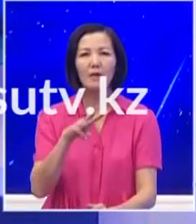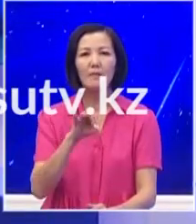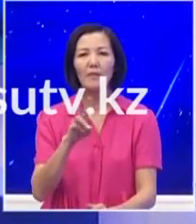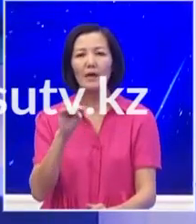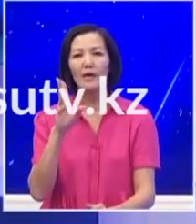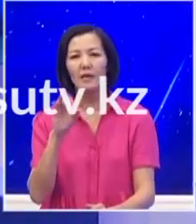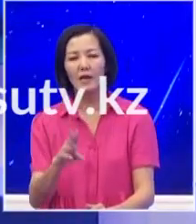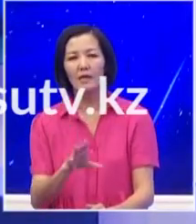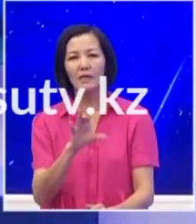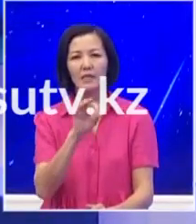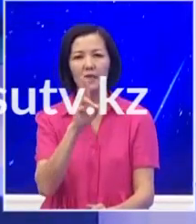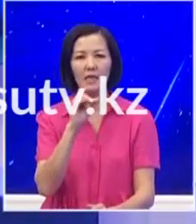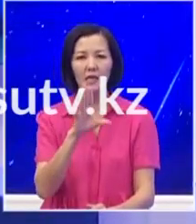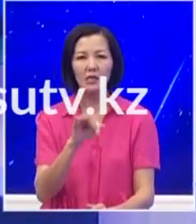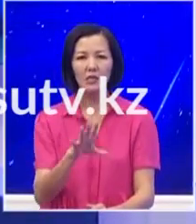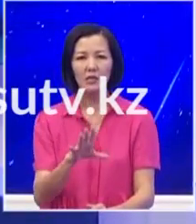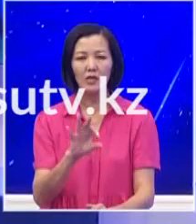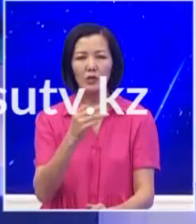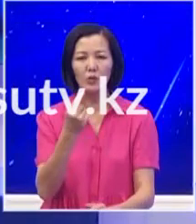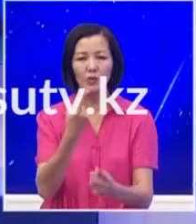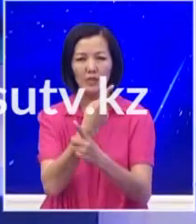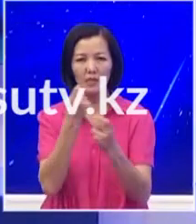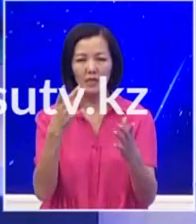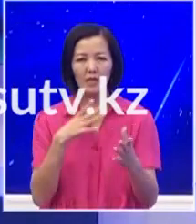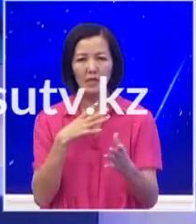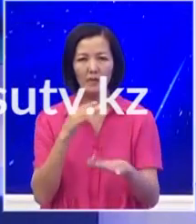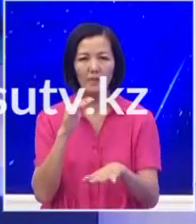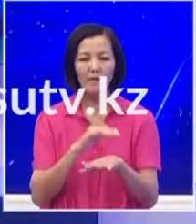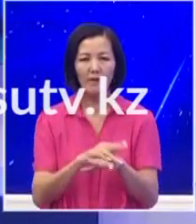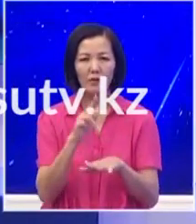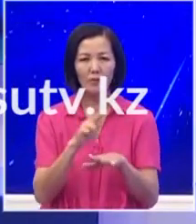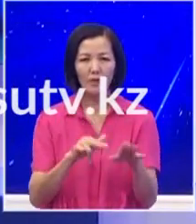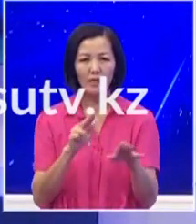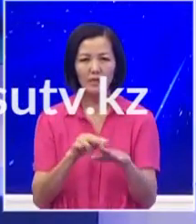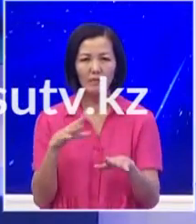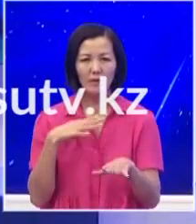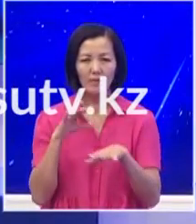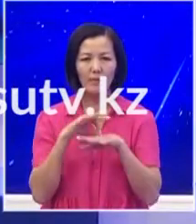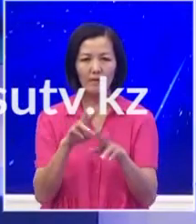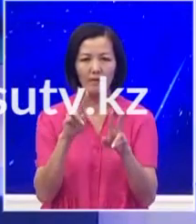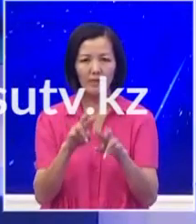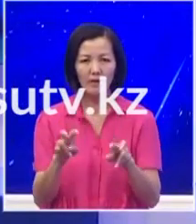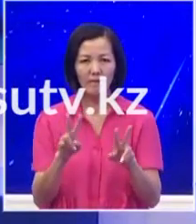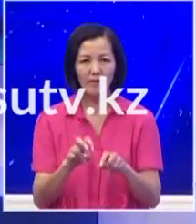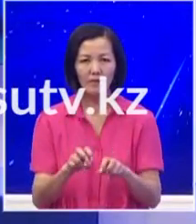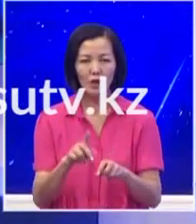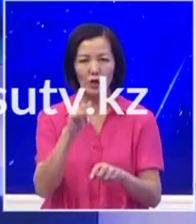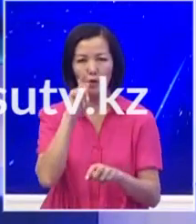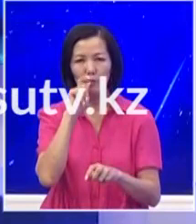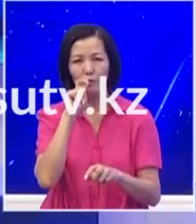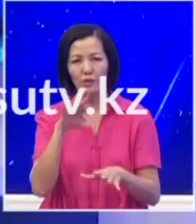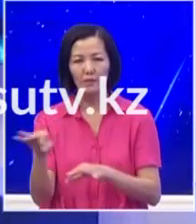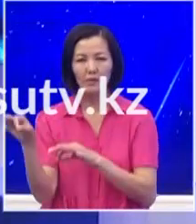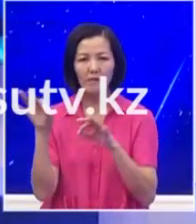Макака на фонаре в Сарыагаше взбудоражила соцсети. По данному факту полицейскими была проведена проверка. Как выяснилось,